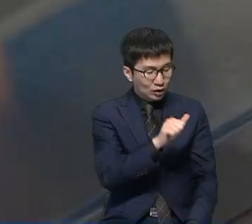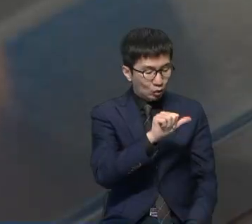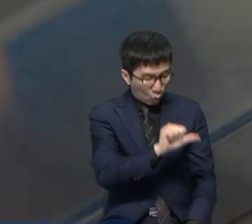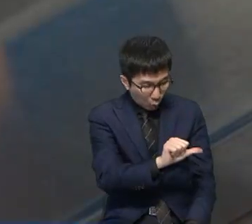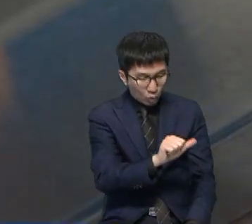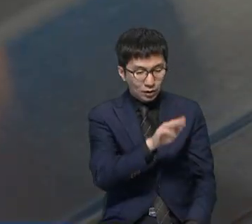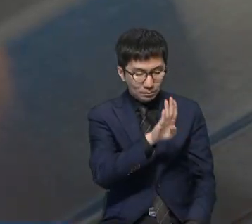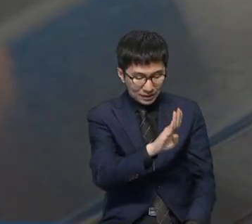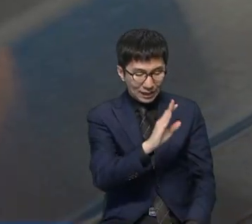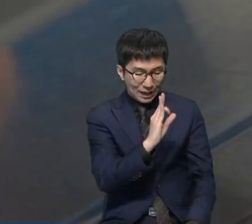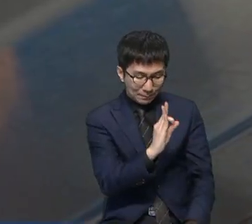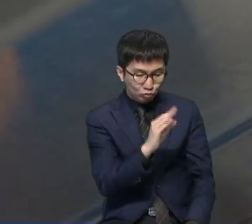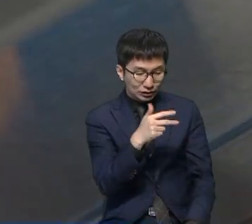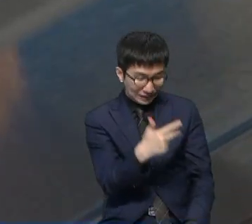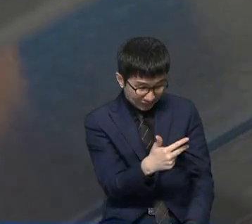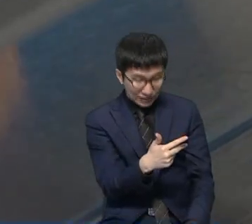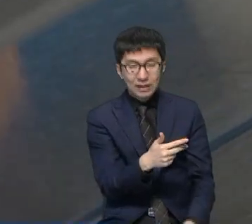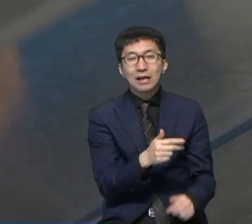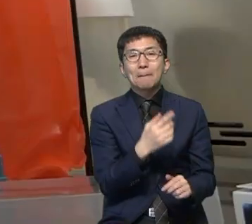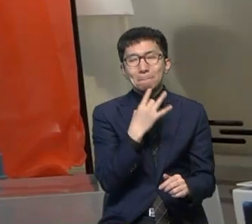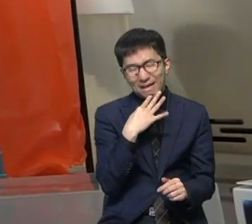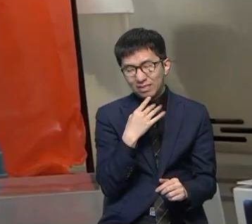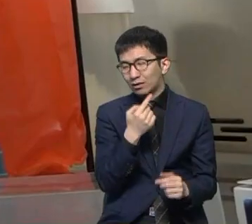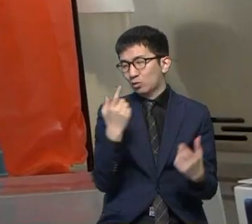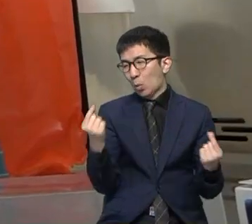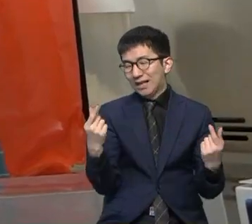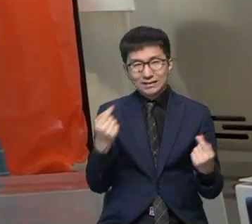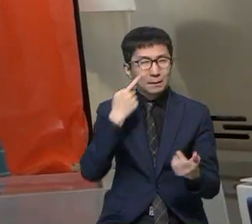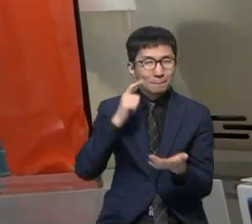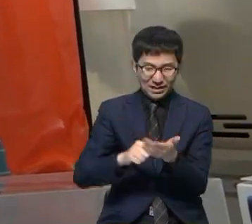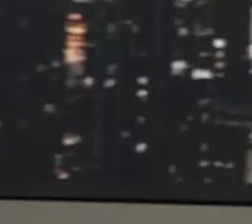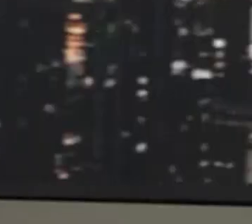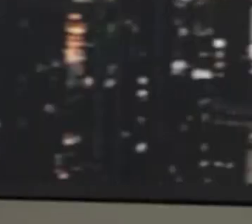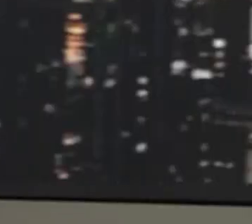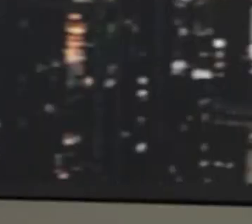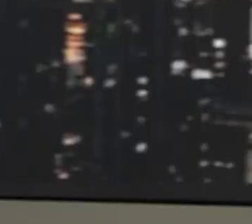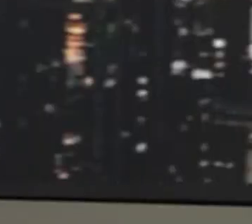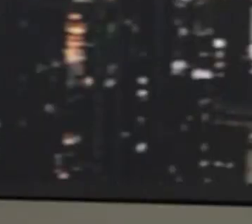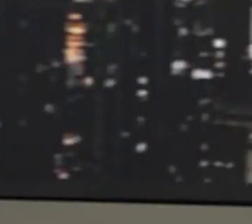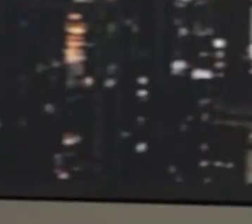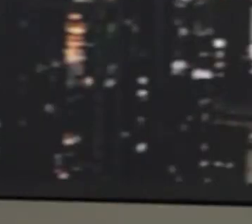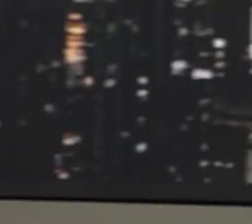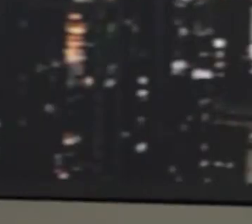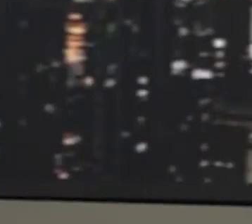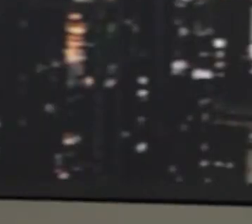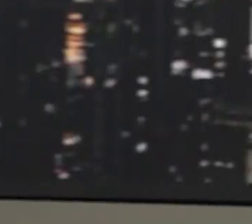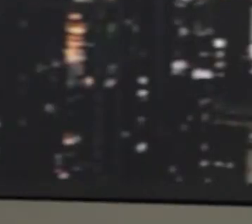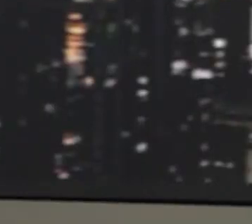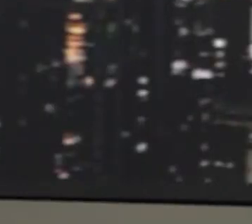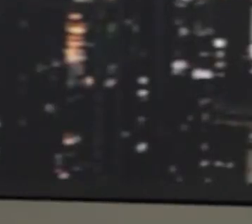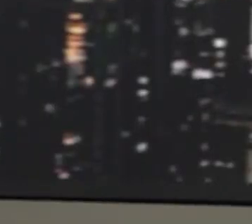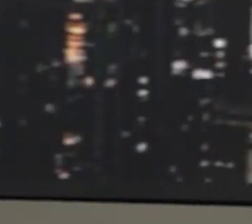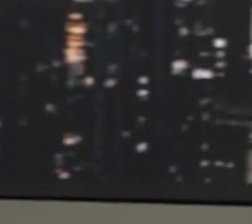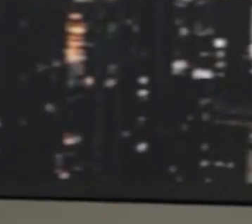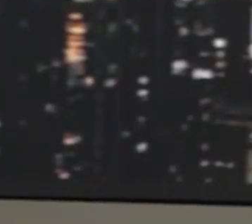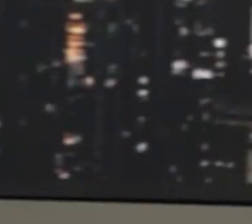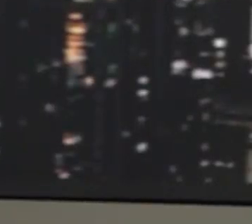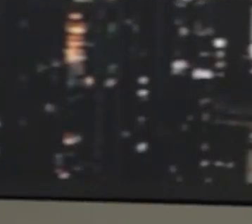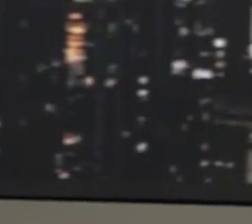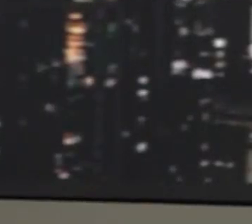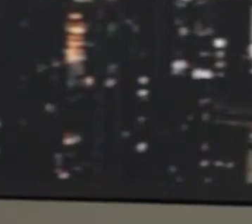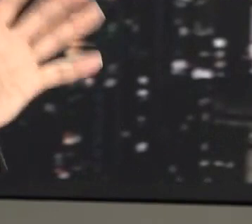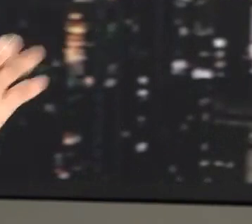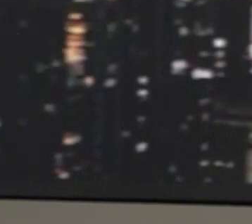변이만 검출됐습니다. SBS 유승현입니다. 네, 안녕하십니까. 김현우입니다. 더 많은 뉴스와 라이브 이벤트를